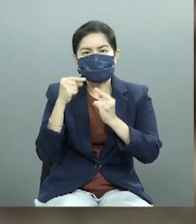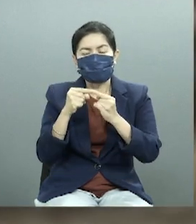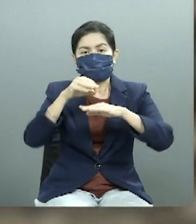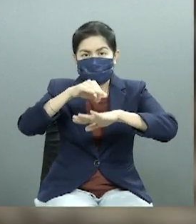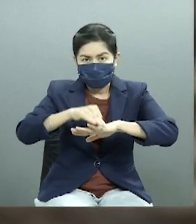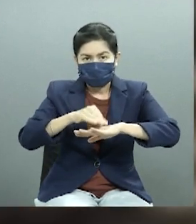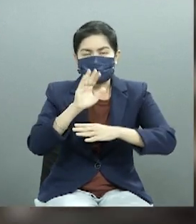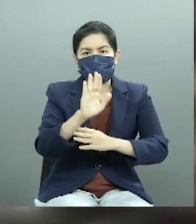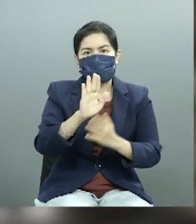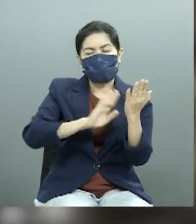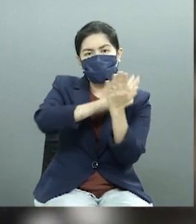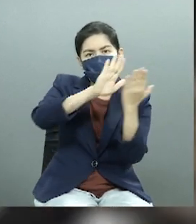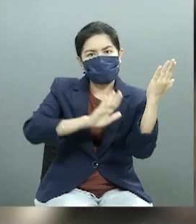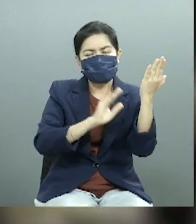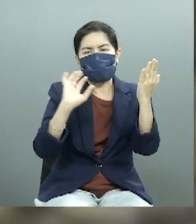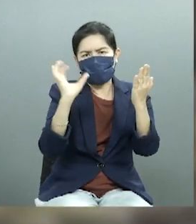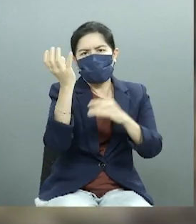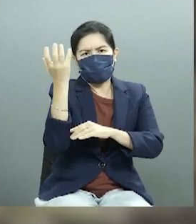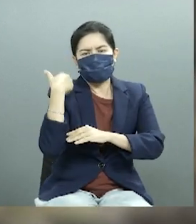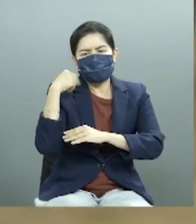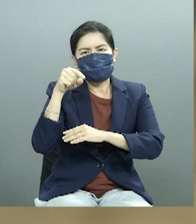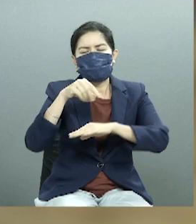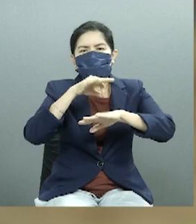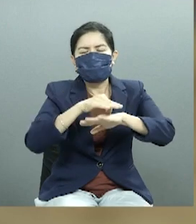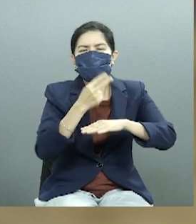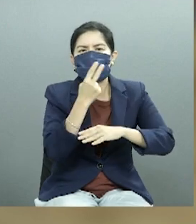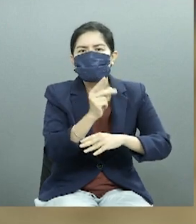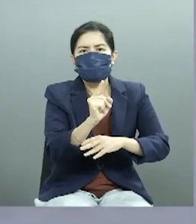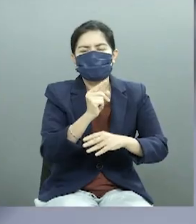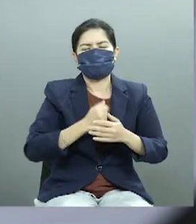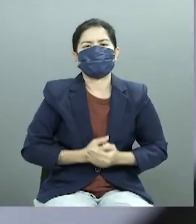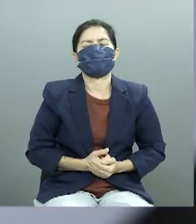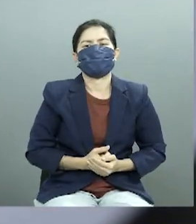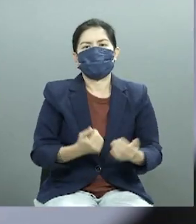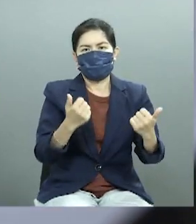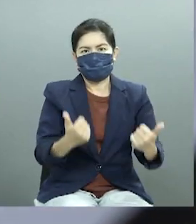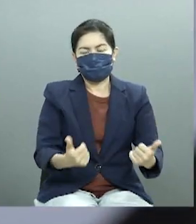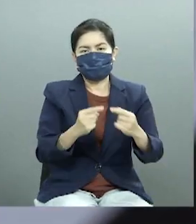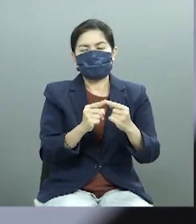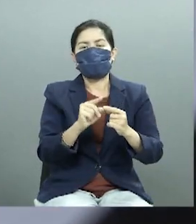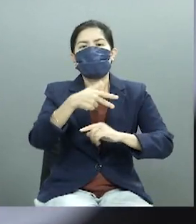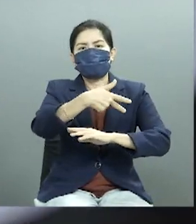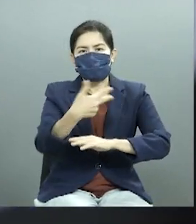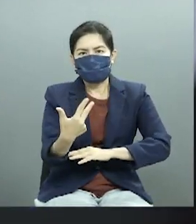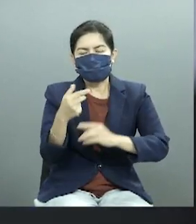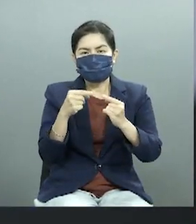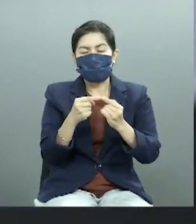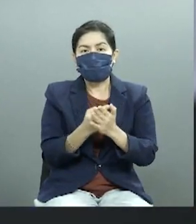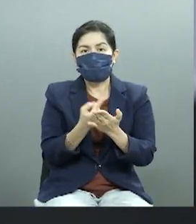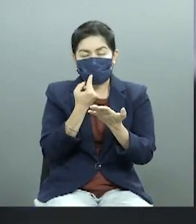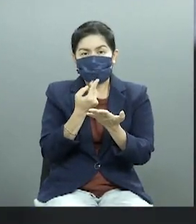น่าจะเพิ่มอรรถรสและเป็นประโยชน์ต่อเยาวชนและผู้ที่สนใจด้วย เปิดบ้านไทย PBS ได้ส่งต่อความ